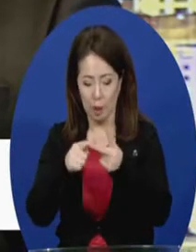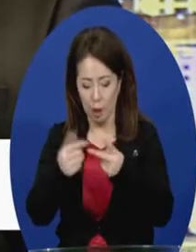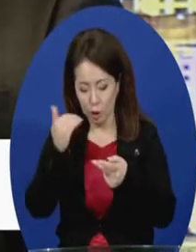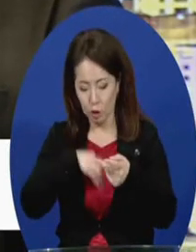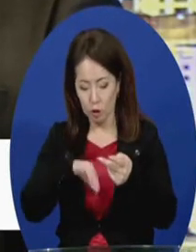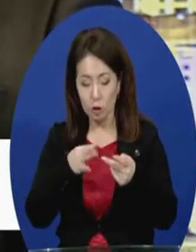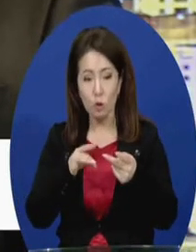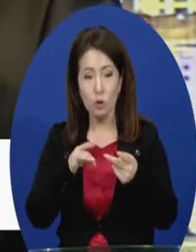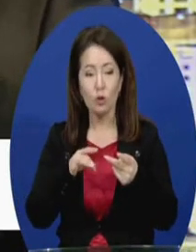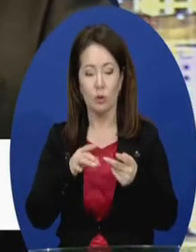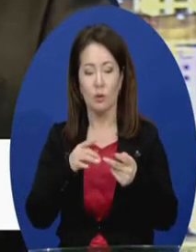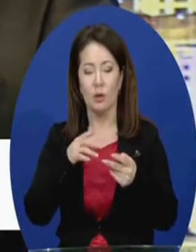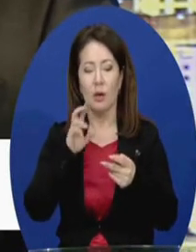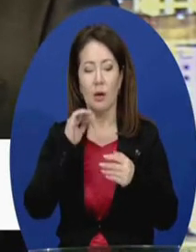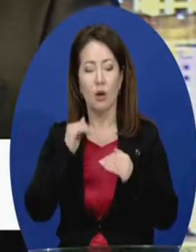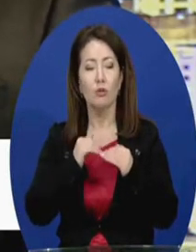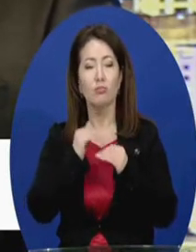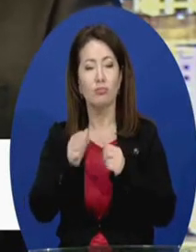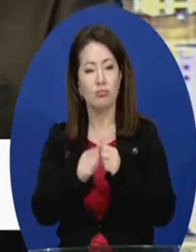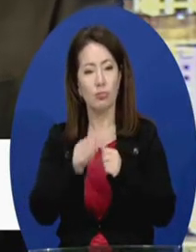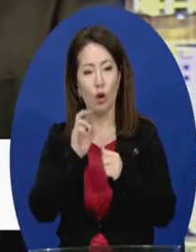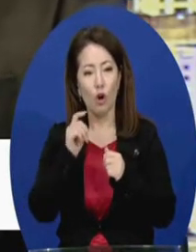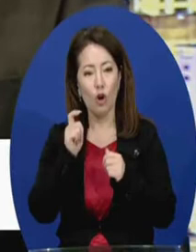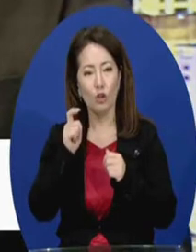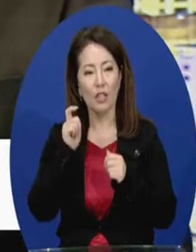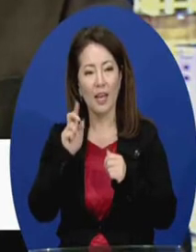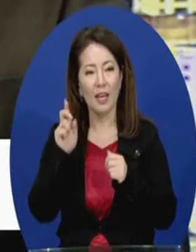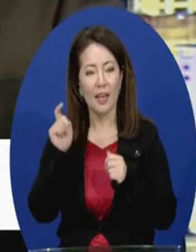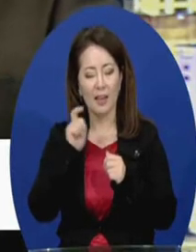байсан үр төлбөрөө бүрэн дууссан. Ингээд 18 оны